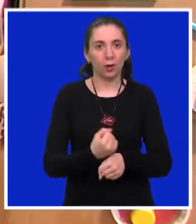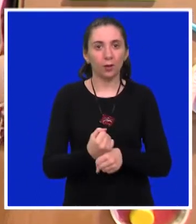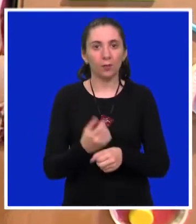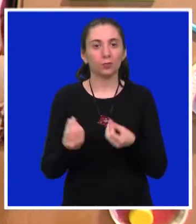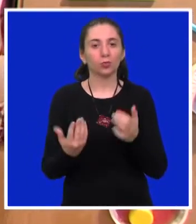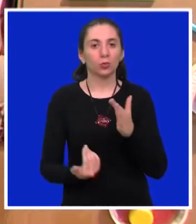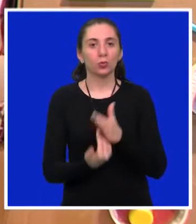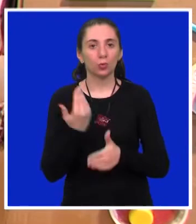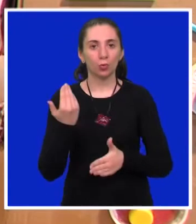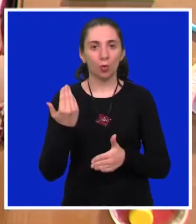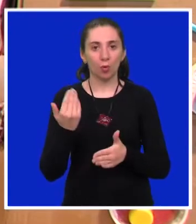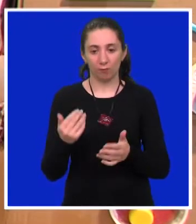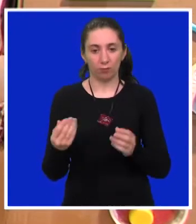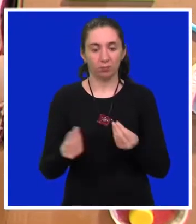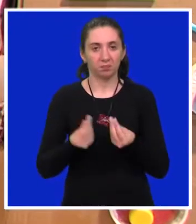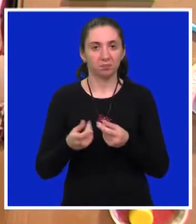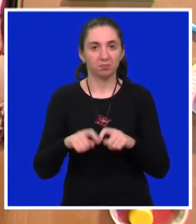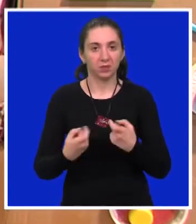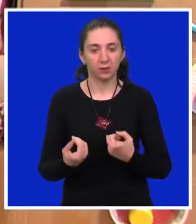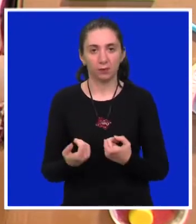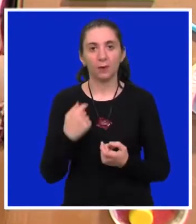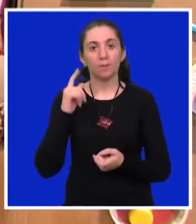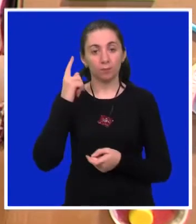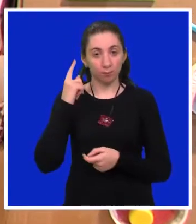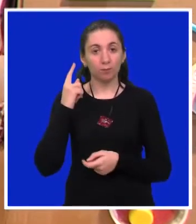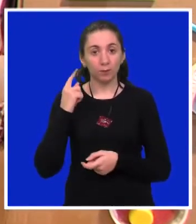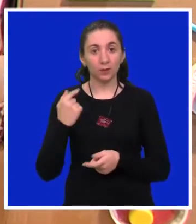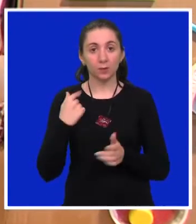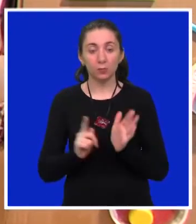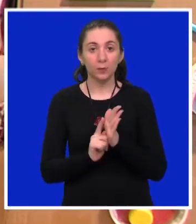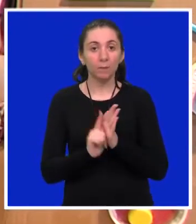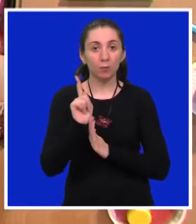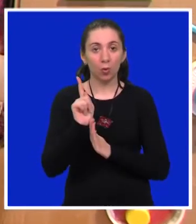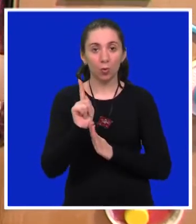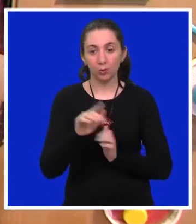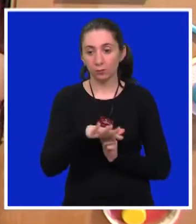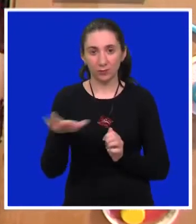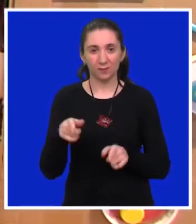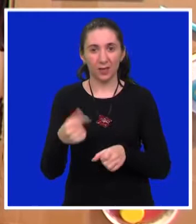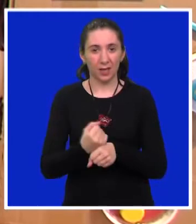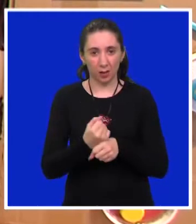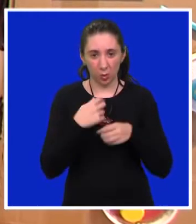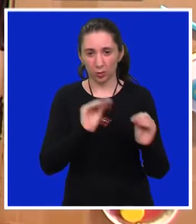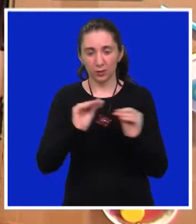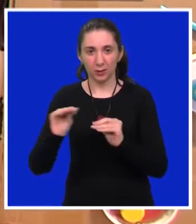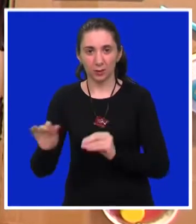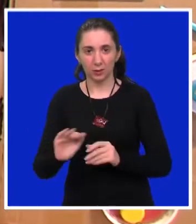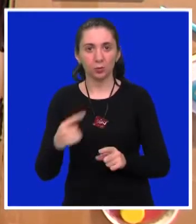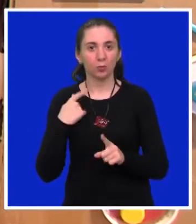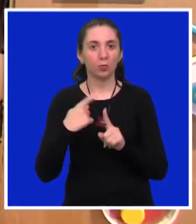može napraviti neki novi uporabni predmet, i mislim da smo postigli putem svih tih